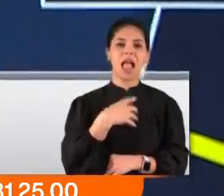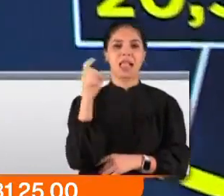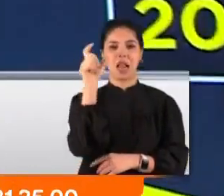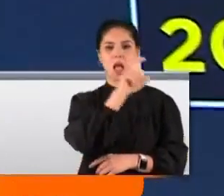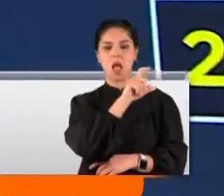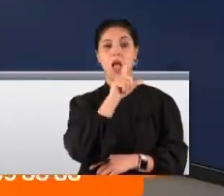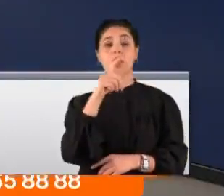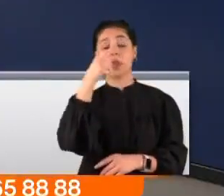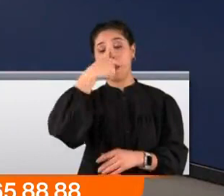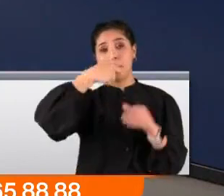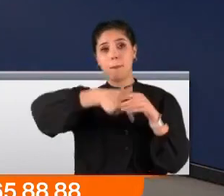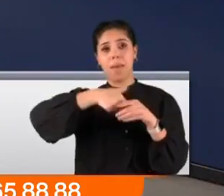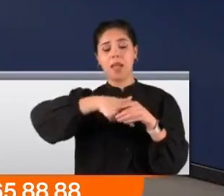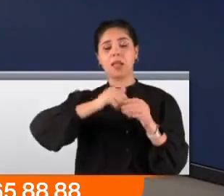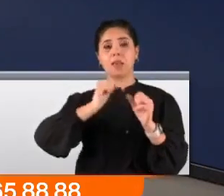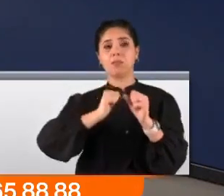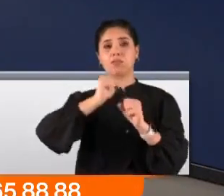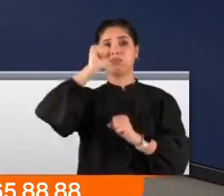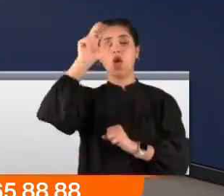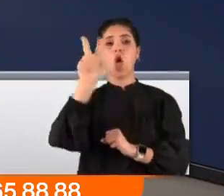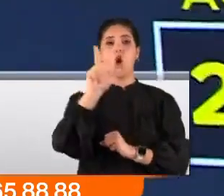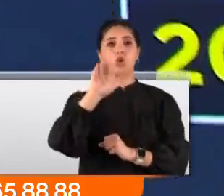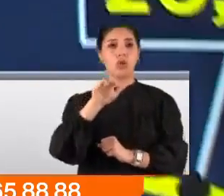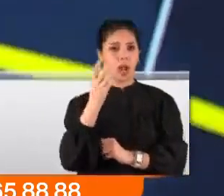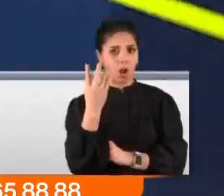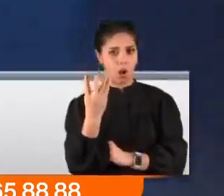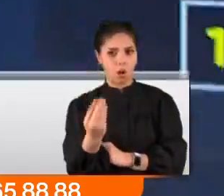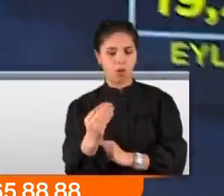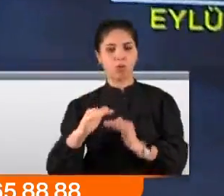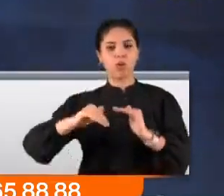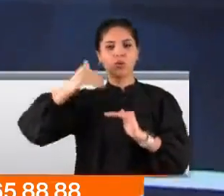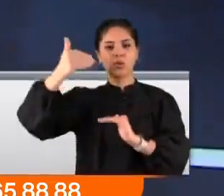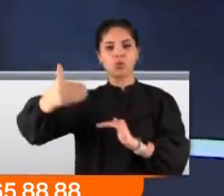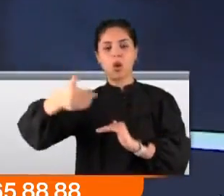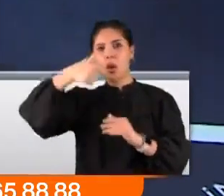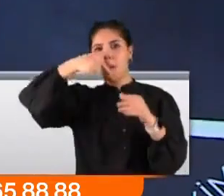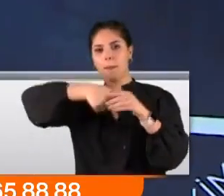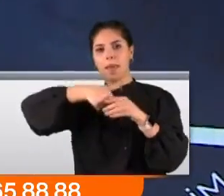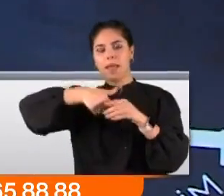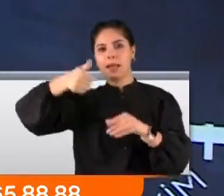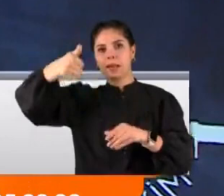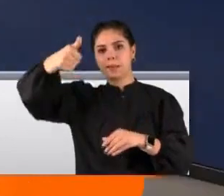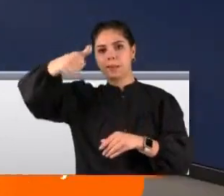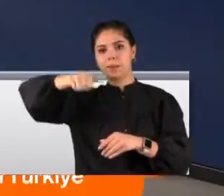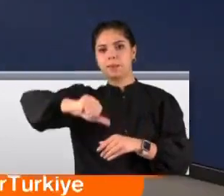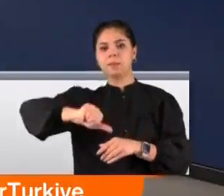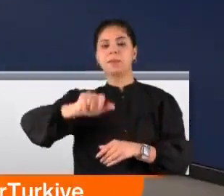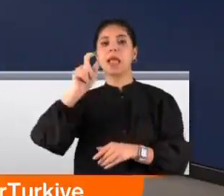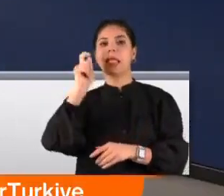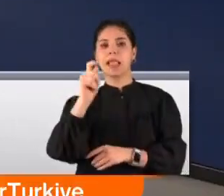gelince benzinin fiyatı yükseldi, 30 liraya çıktı. Ardından benzinde düşüş başladı.